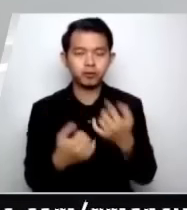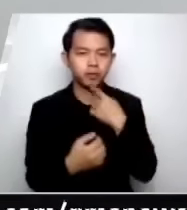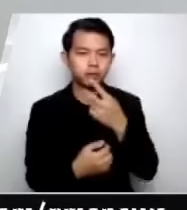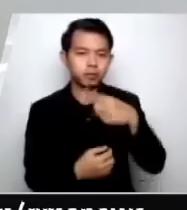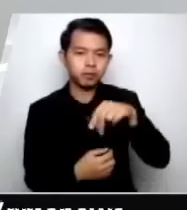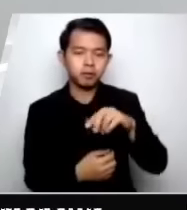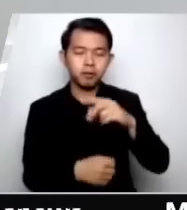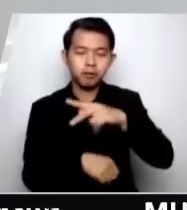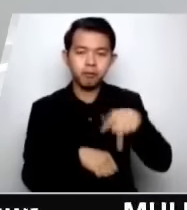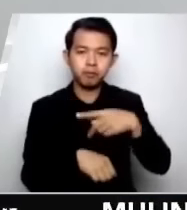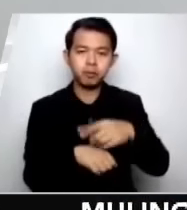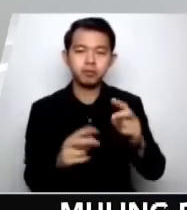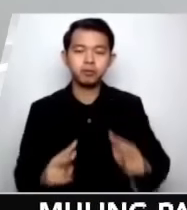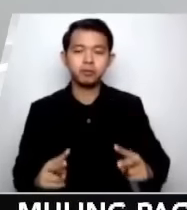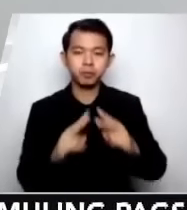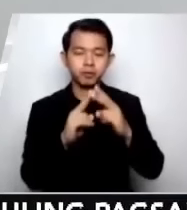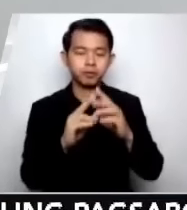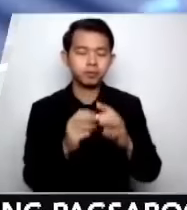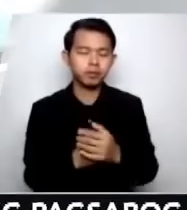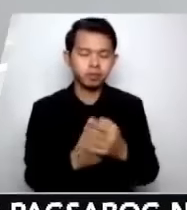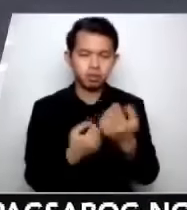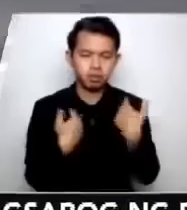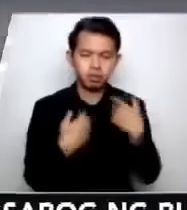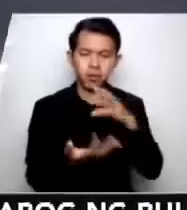abo. May report si June Veneracion.